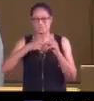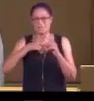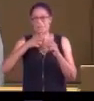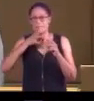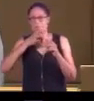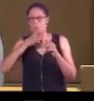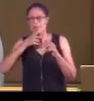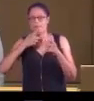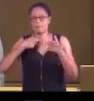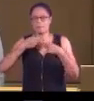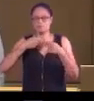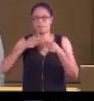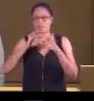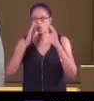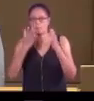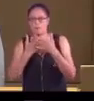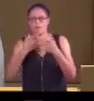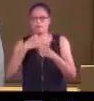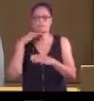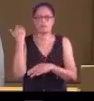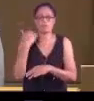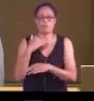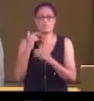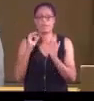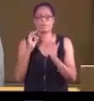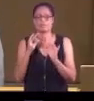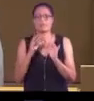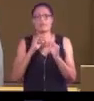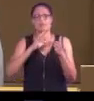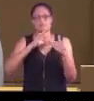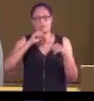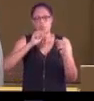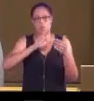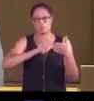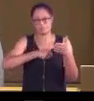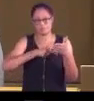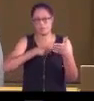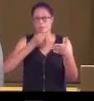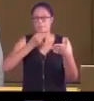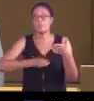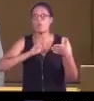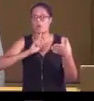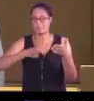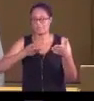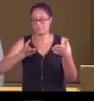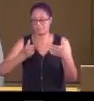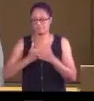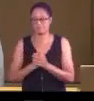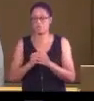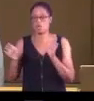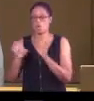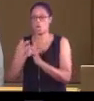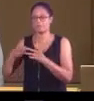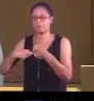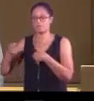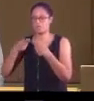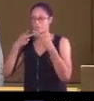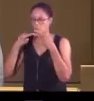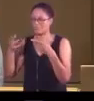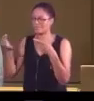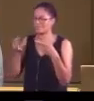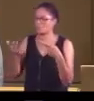et forfaitaire. Donc c'était le régime de l'accord cadre à bonne commande. Le Code des marchés publics ne